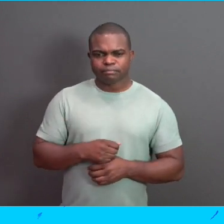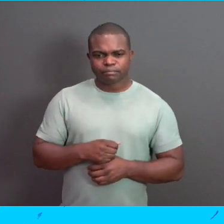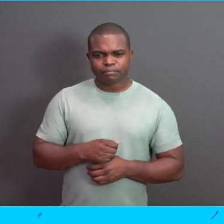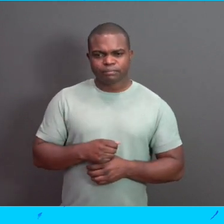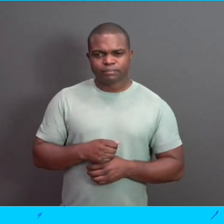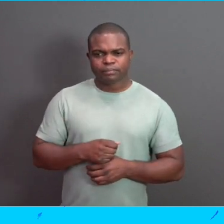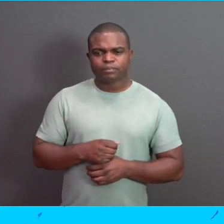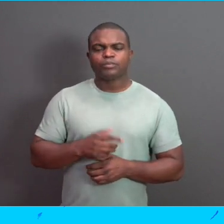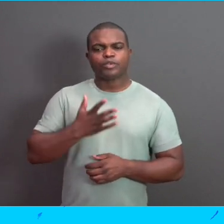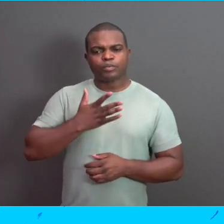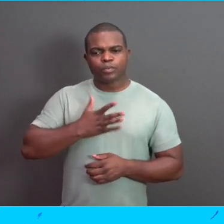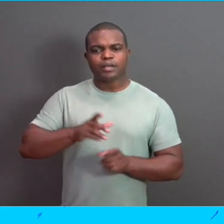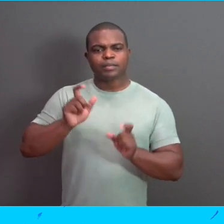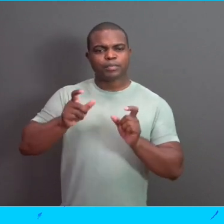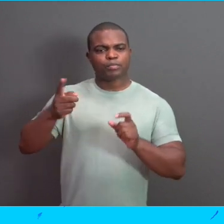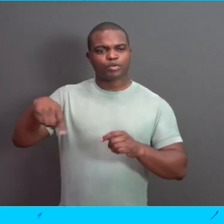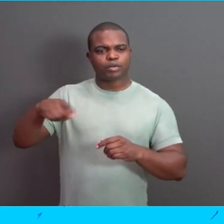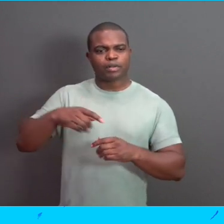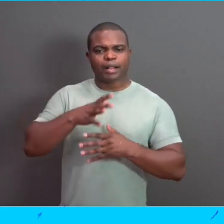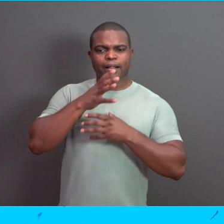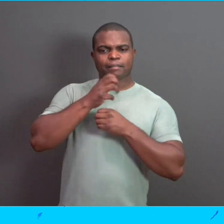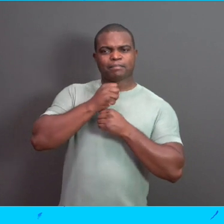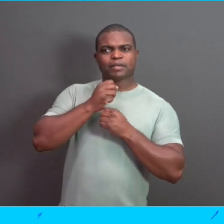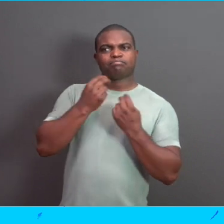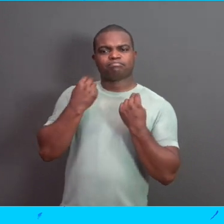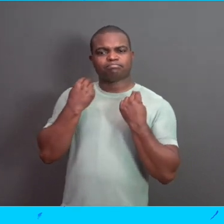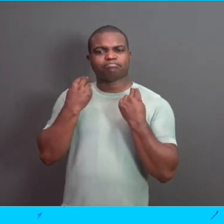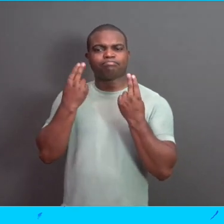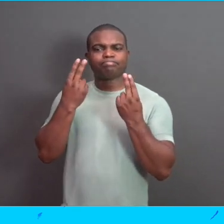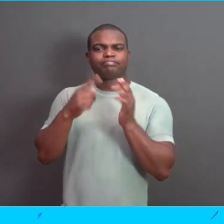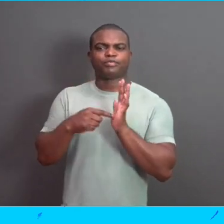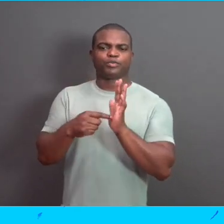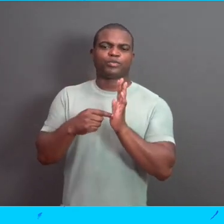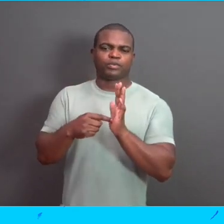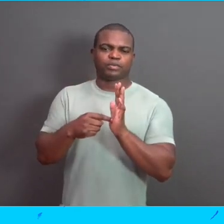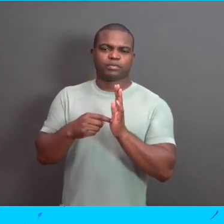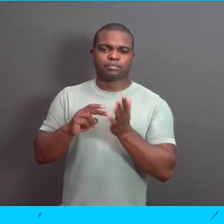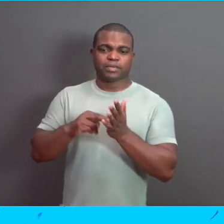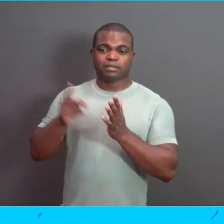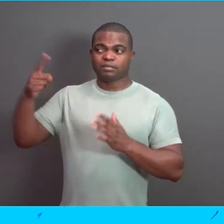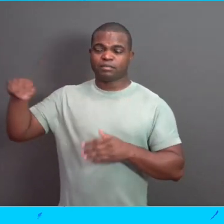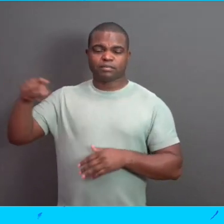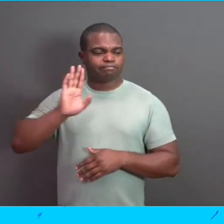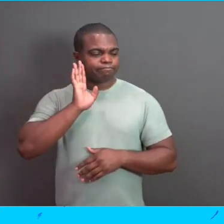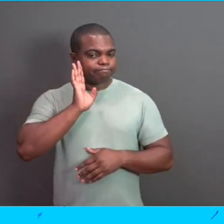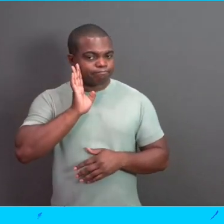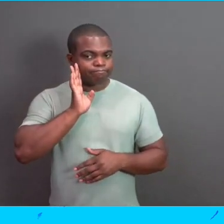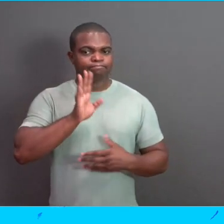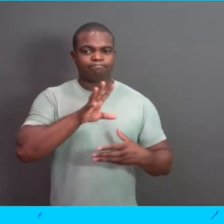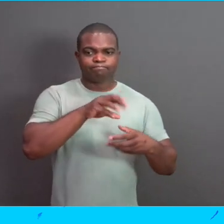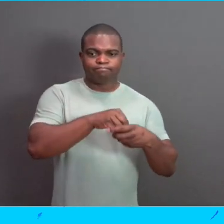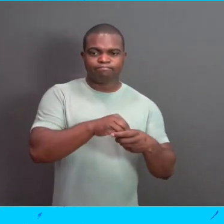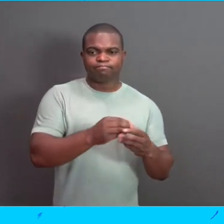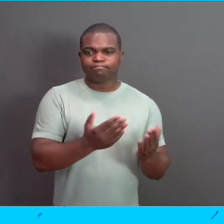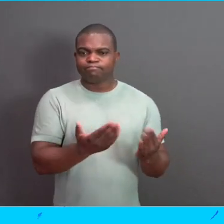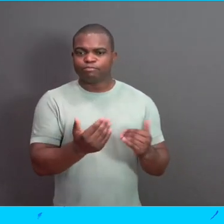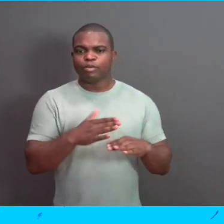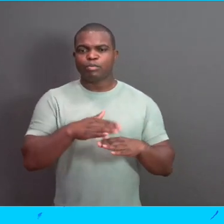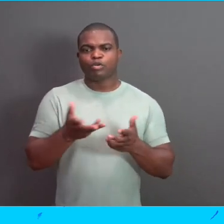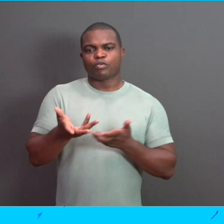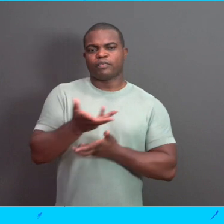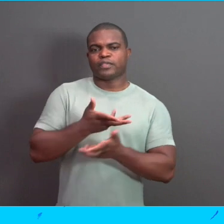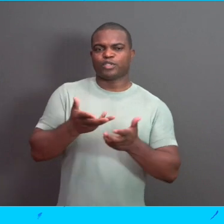voix comme un participant actif dans ces conversations, des défis